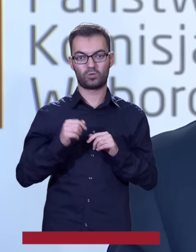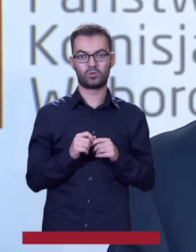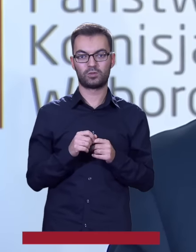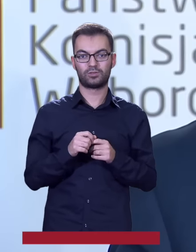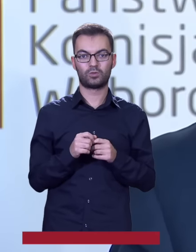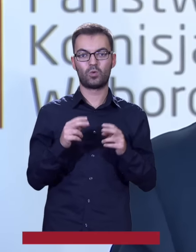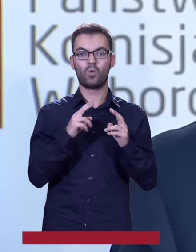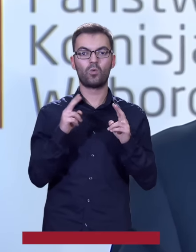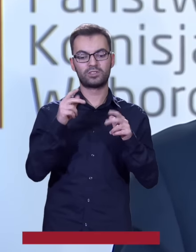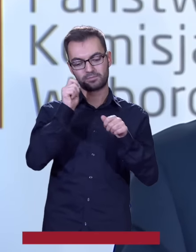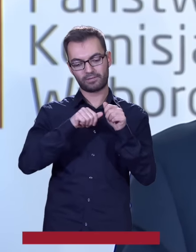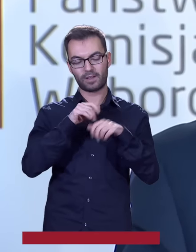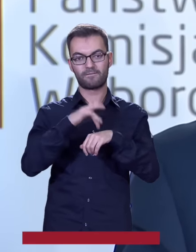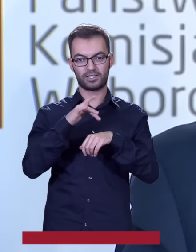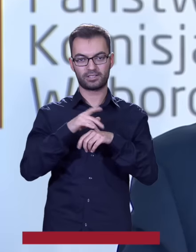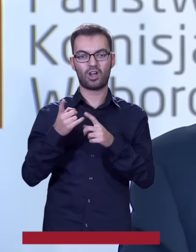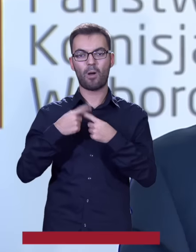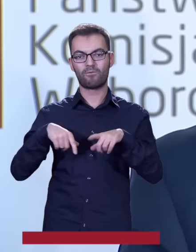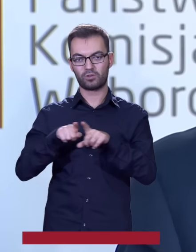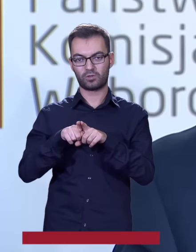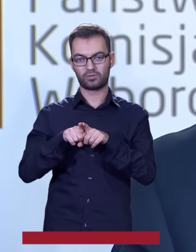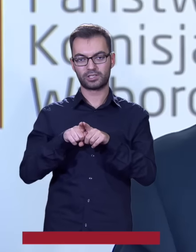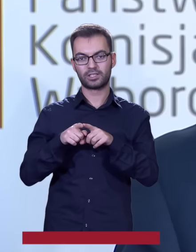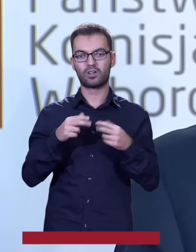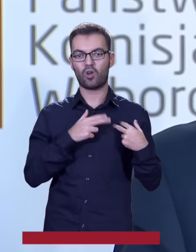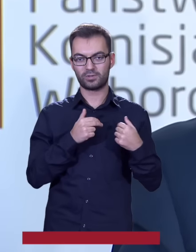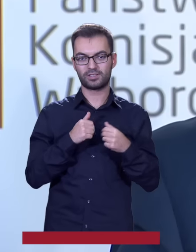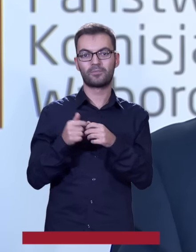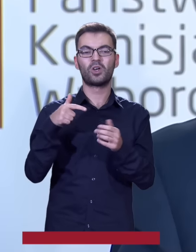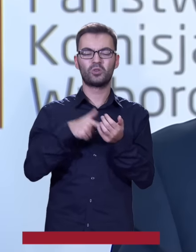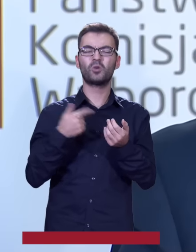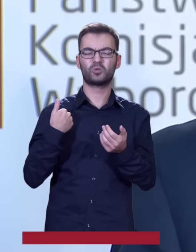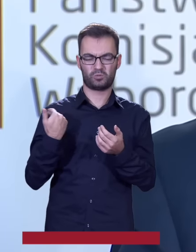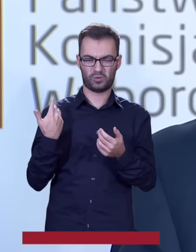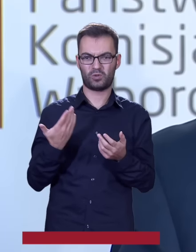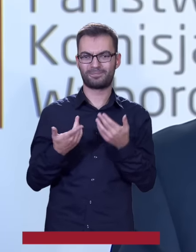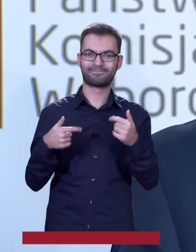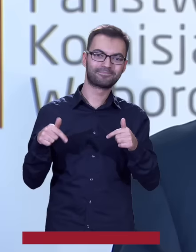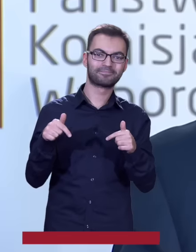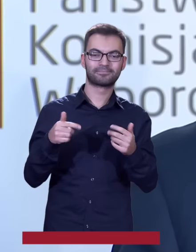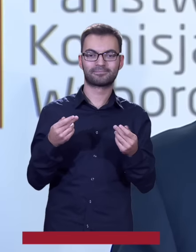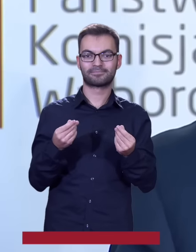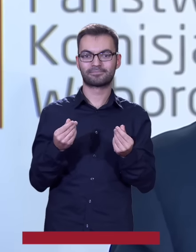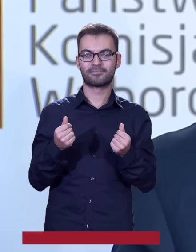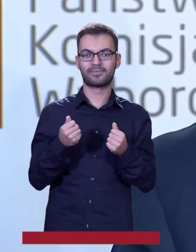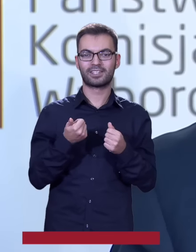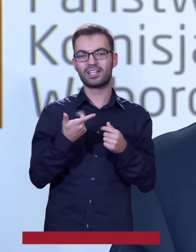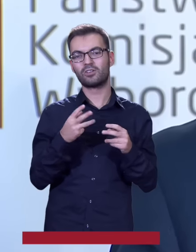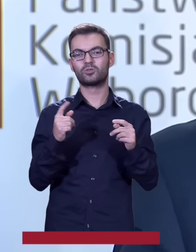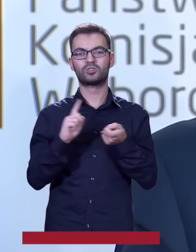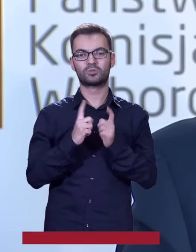ustaleniu wyników przez obwodowe komisje wyborcze, ona już była przedmiotem tutaj kilku spotkań,